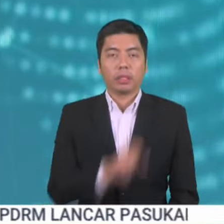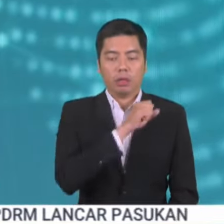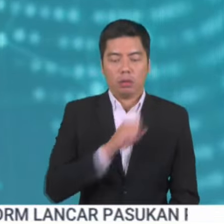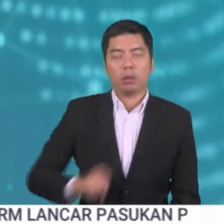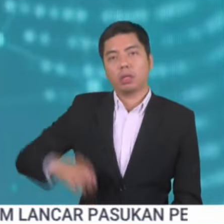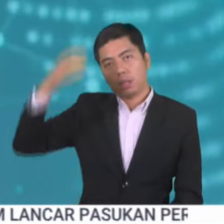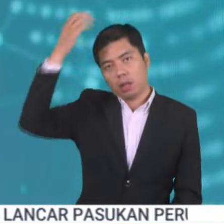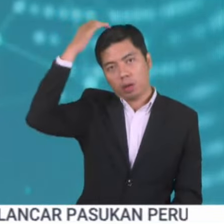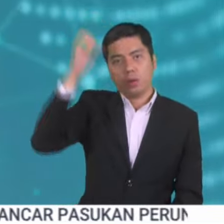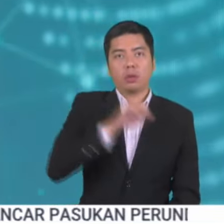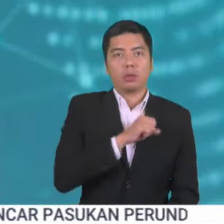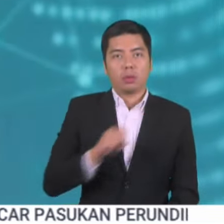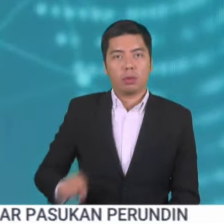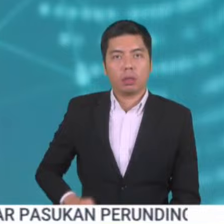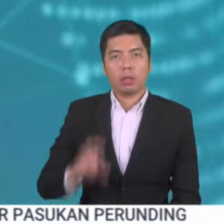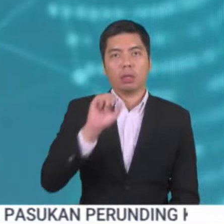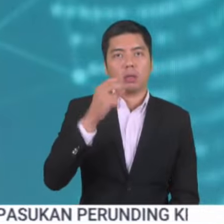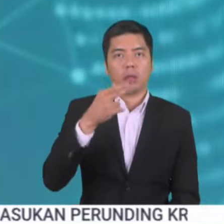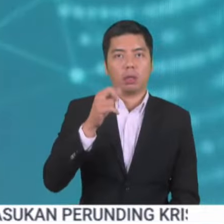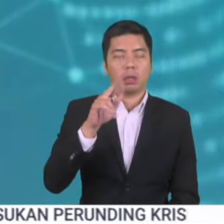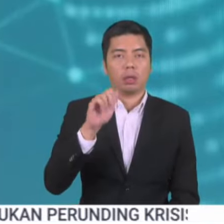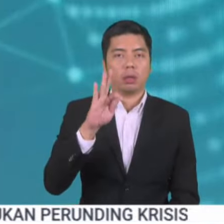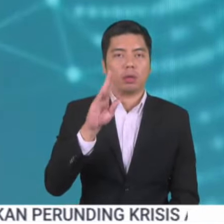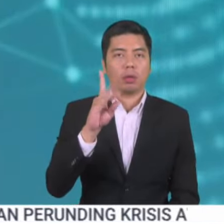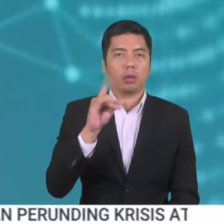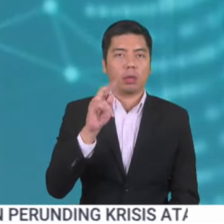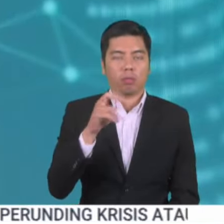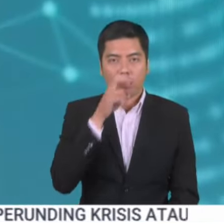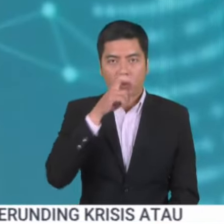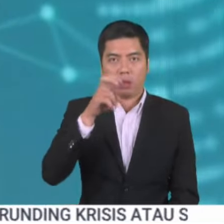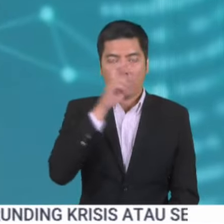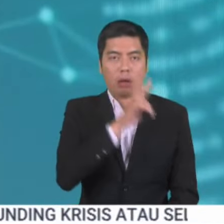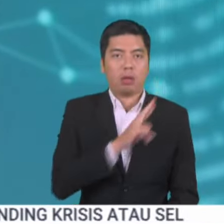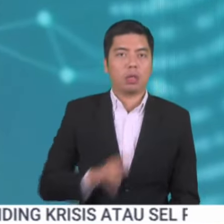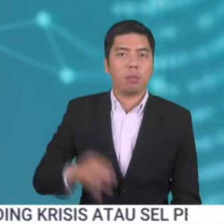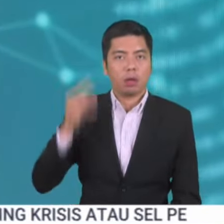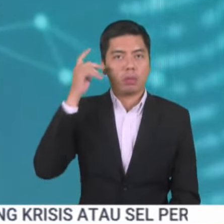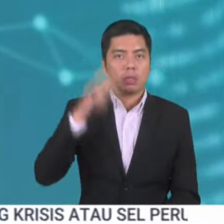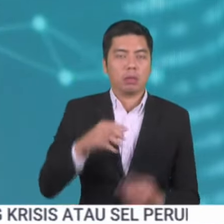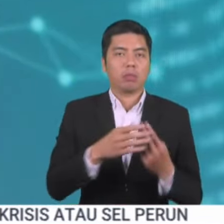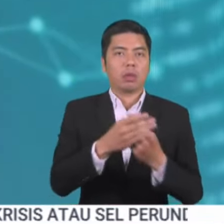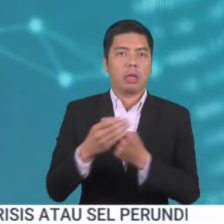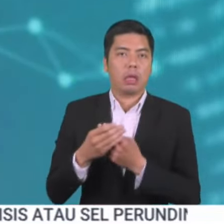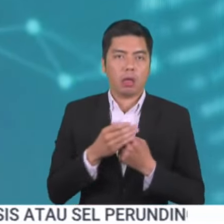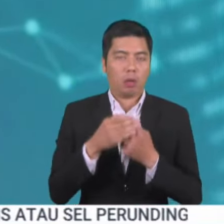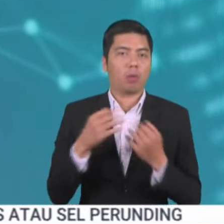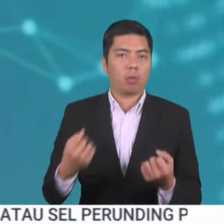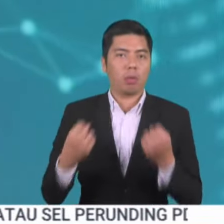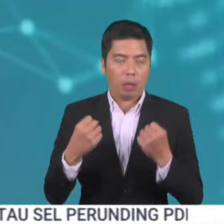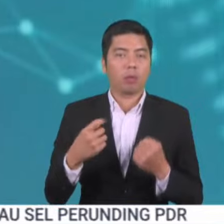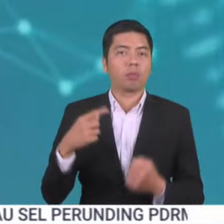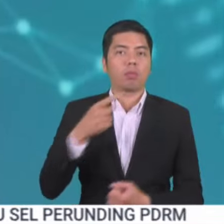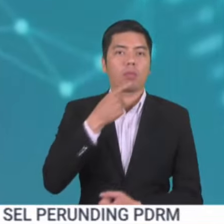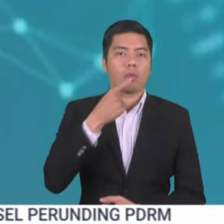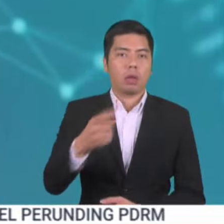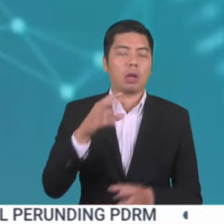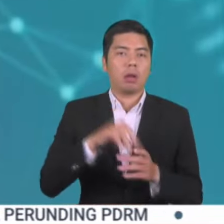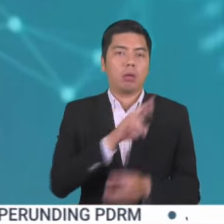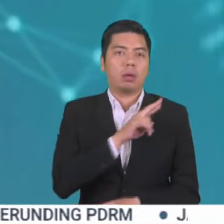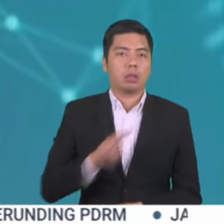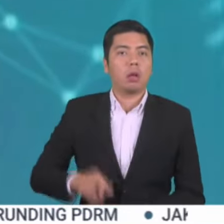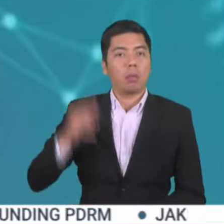Sultan Selangor Sultan Sharafuddin Idris Shah meregaskan Raja Melayu perlu mempunyai kesatuan dan kesepaduan yang utuh. Baginda bertitah Raja Melayu